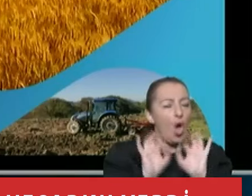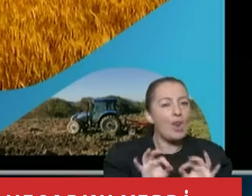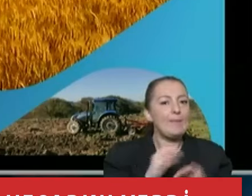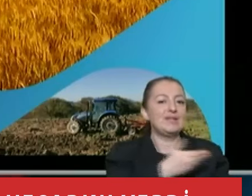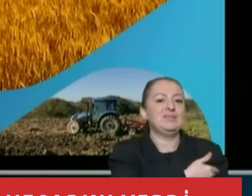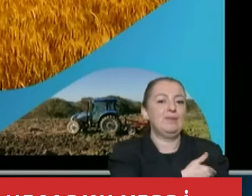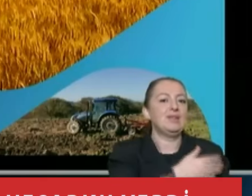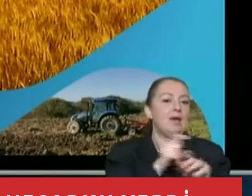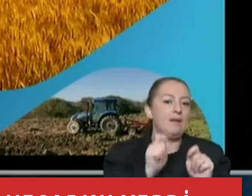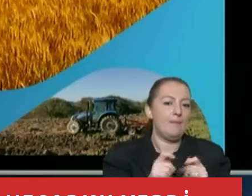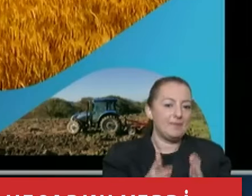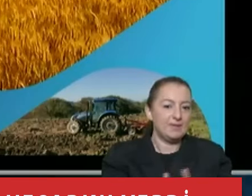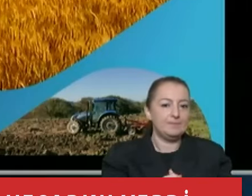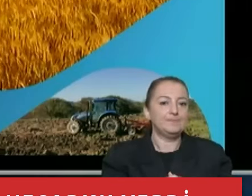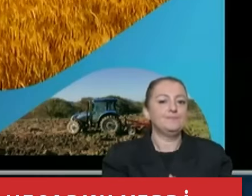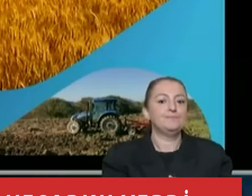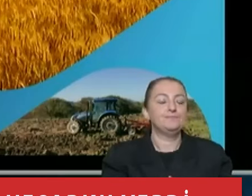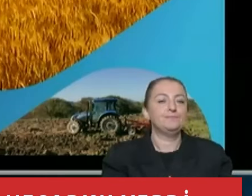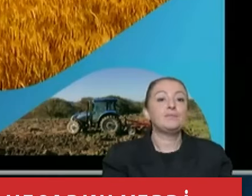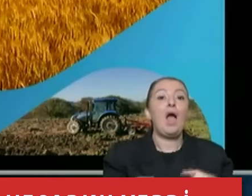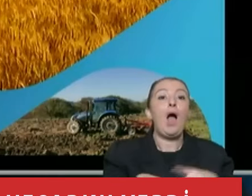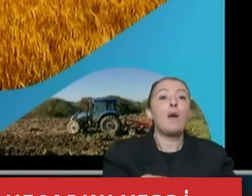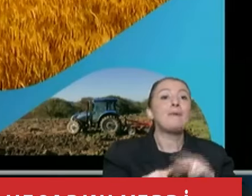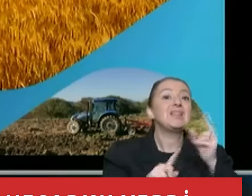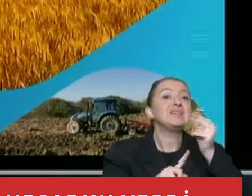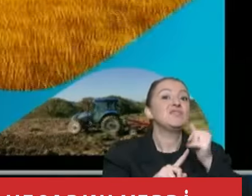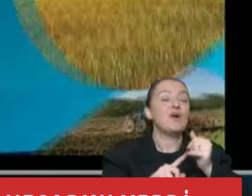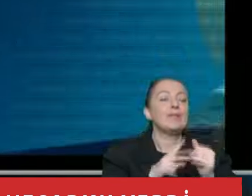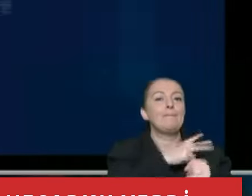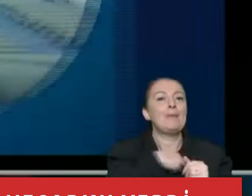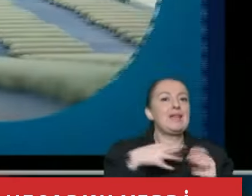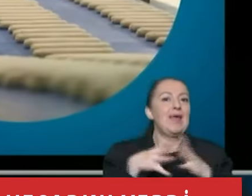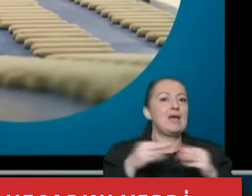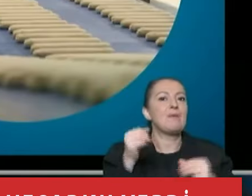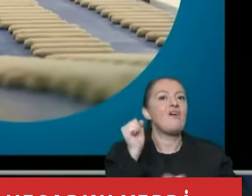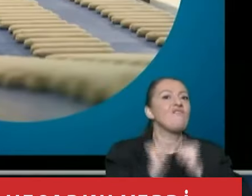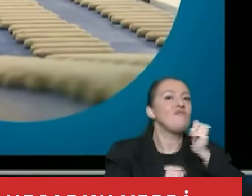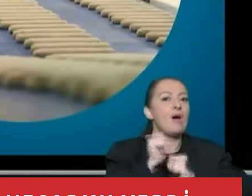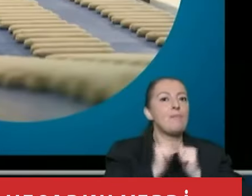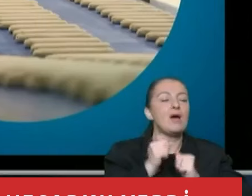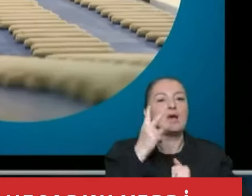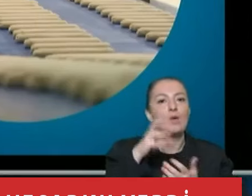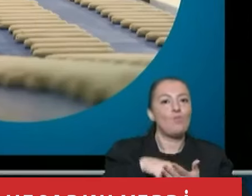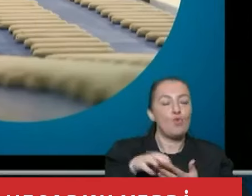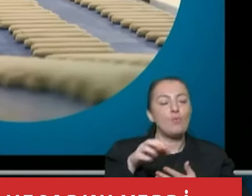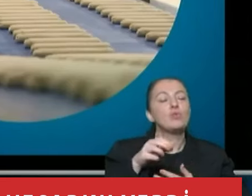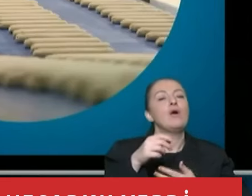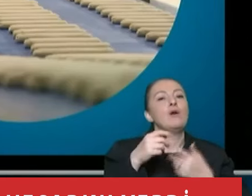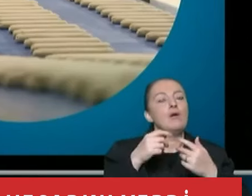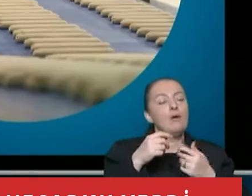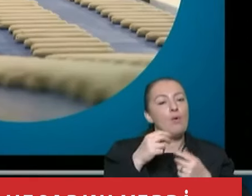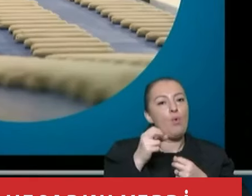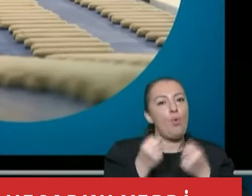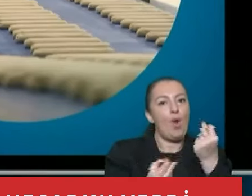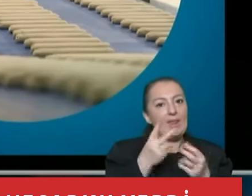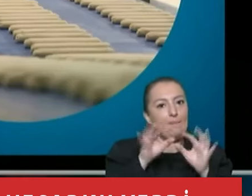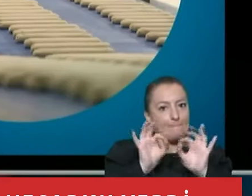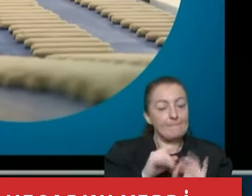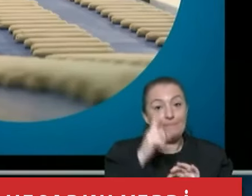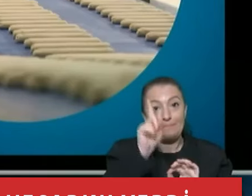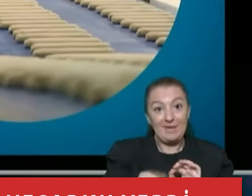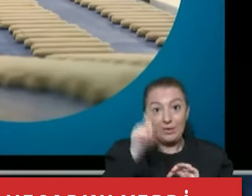hizmetlerimizi sunduk isan Halk Ekmek Fabrikası ik hattımızda üretime başladı günde 1 milyon